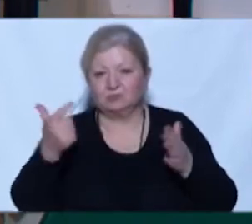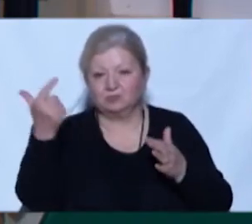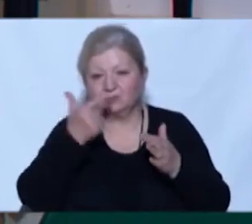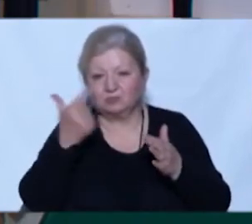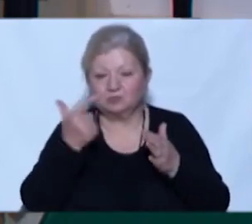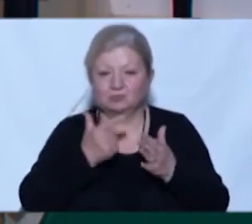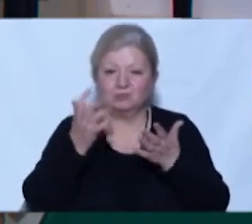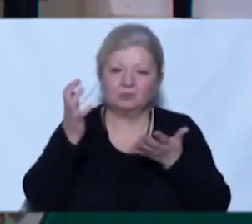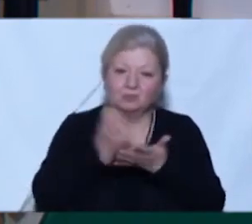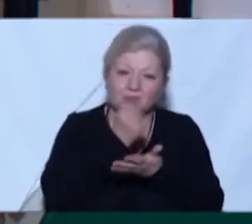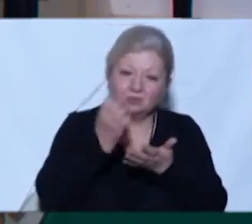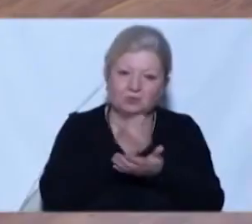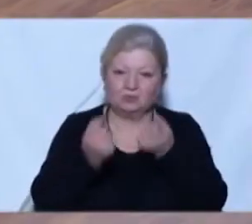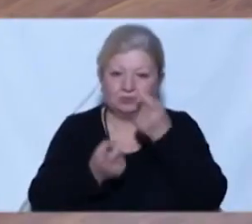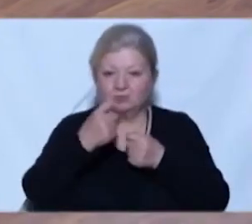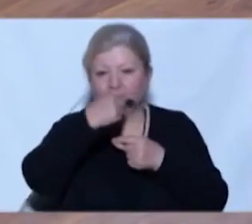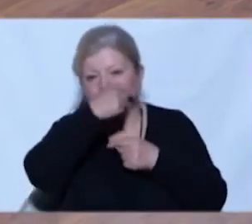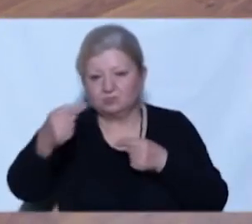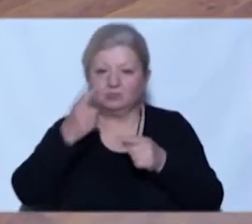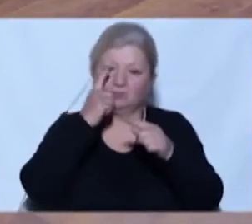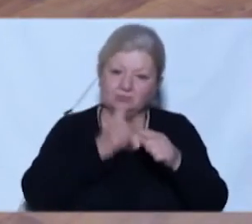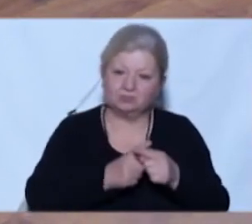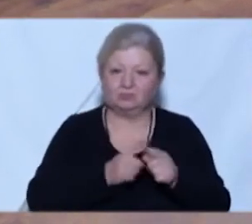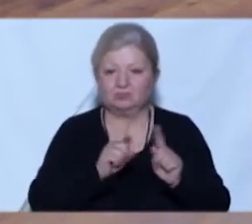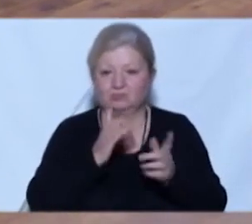და უარყოფითი ხარეების შესახებ. Მადლობა, სულ